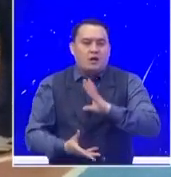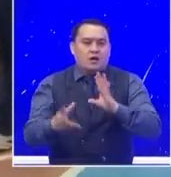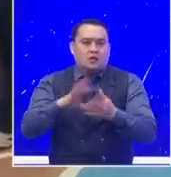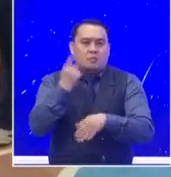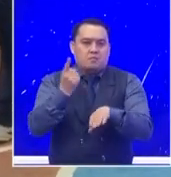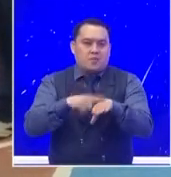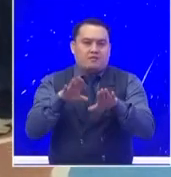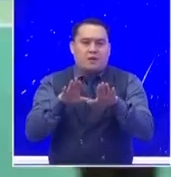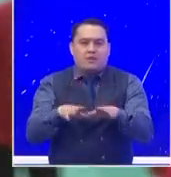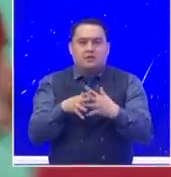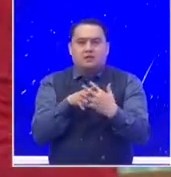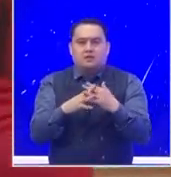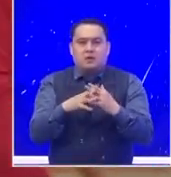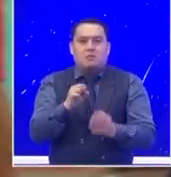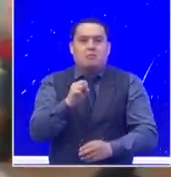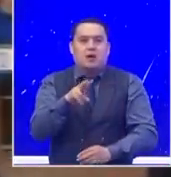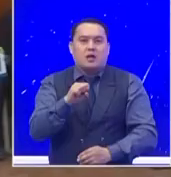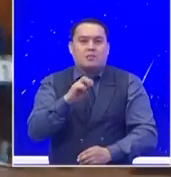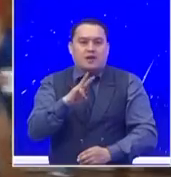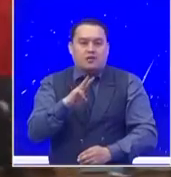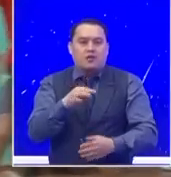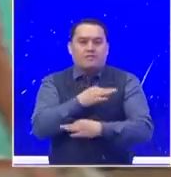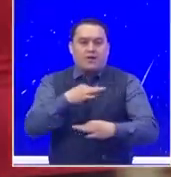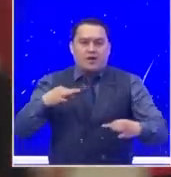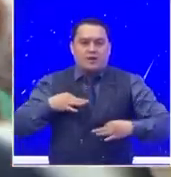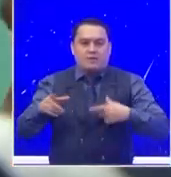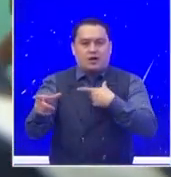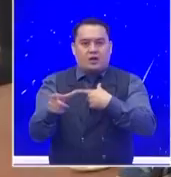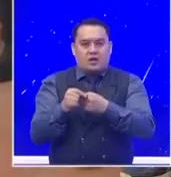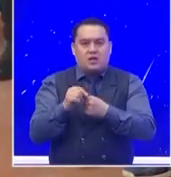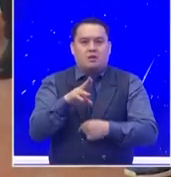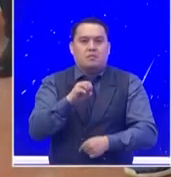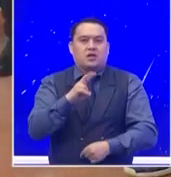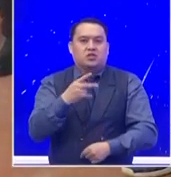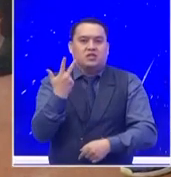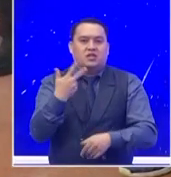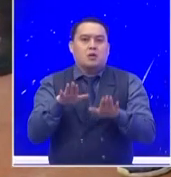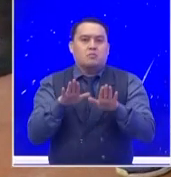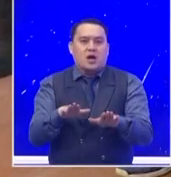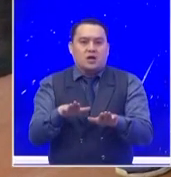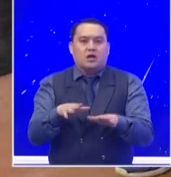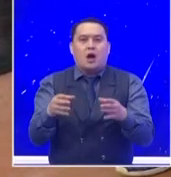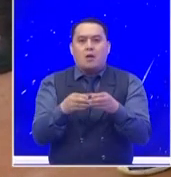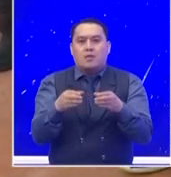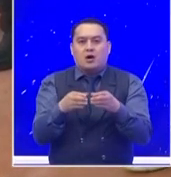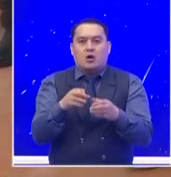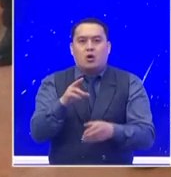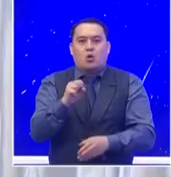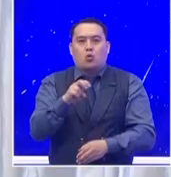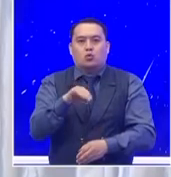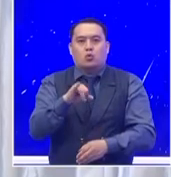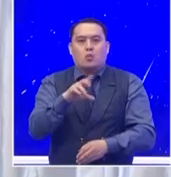место удостоились спортсмены села Жумахан Балапанова. В финале они встретились с волейболистами села Янбекши. 3-е призовое место завоевала команда поселка